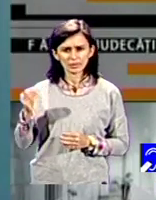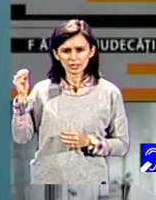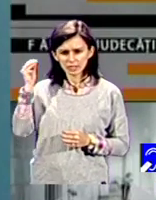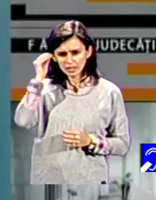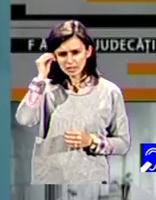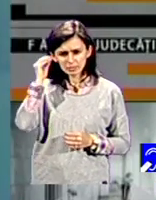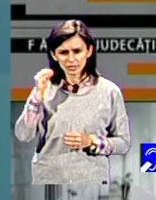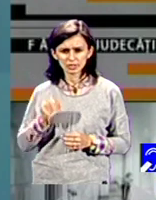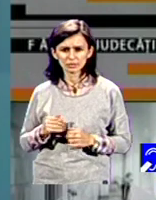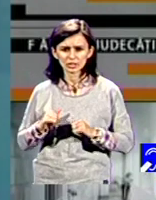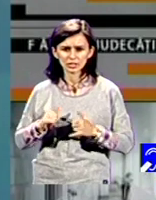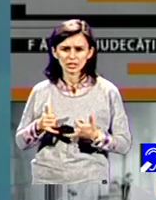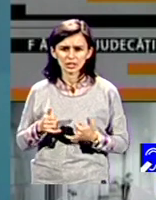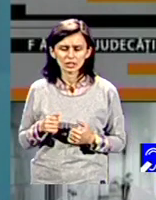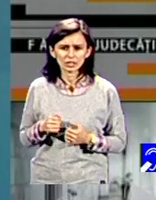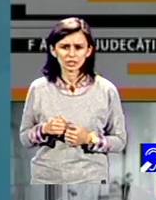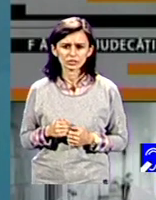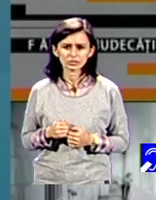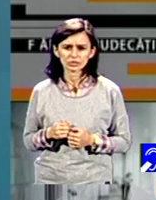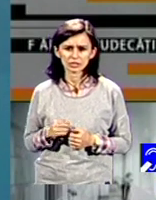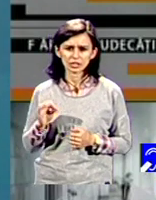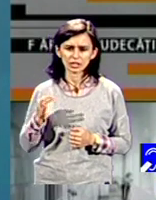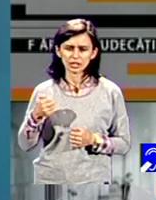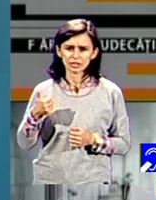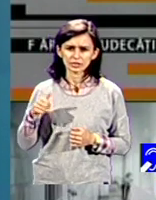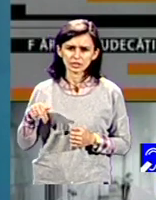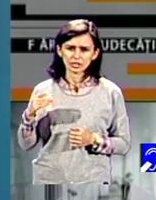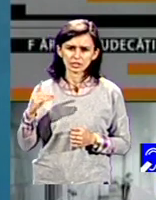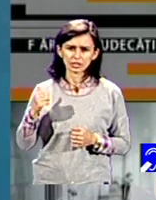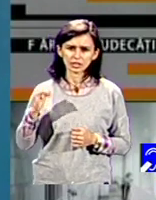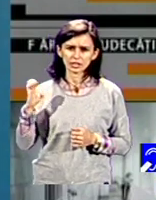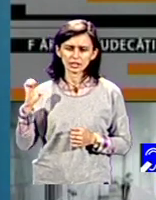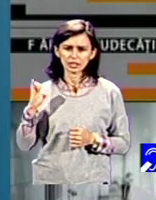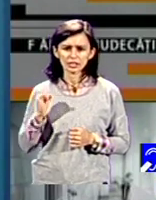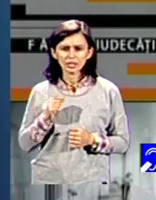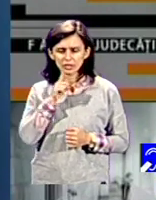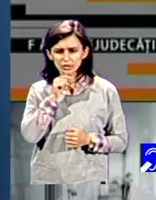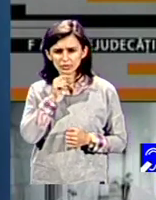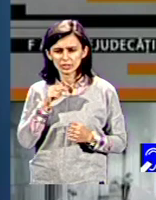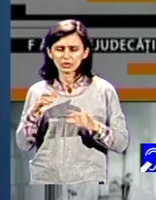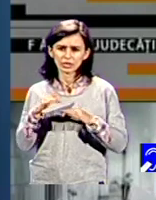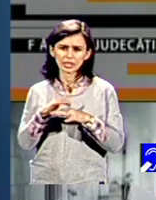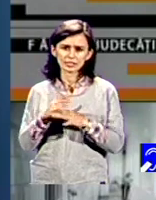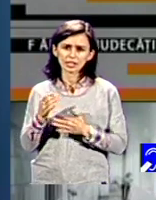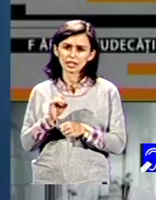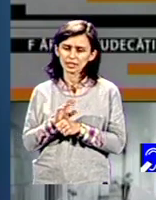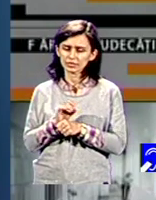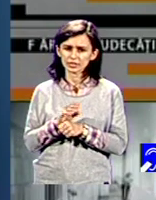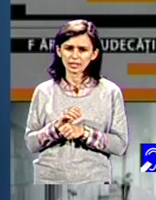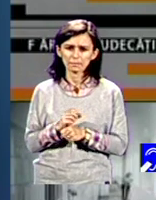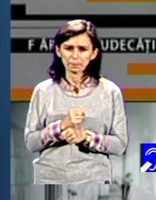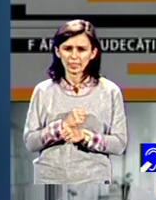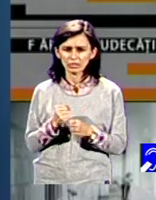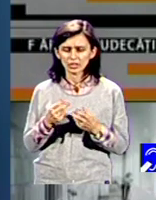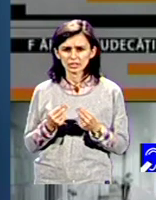de la Țăndărei Țăndărei sigur Haha de a o rețea care trafica sute de copii din sudul țării a fost cu